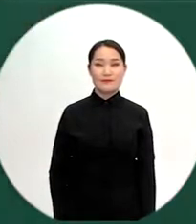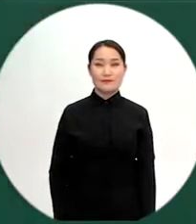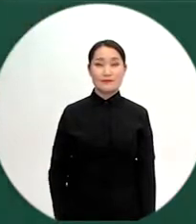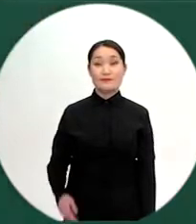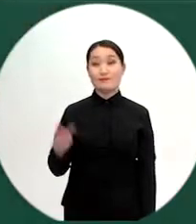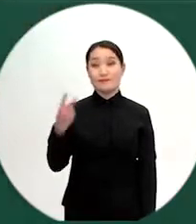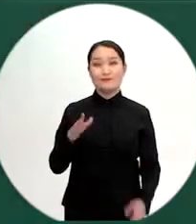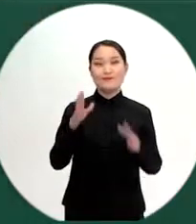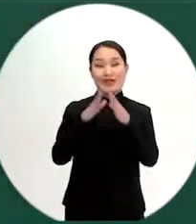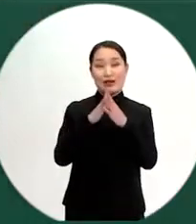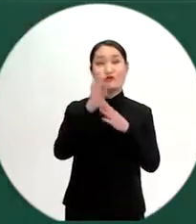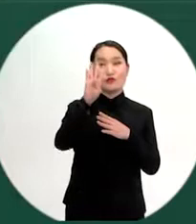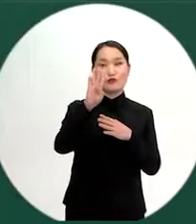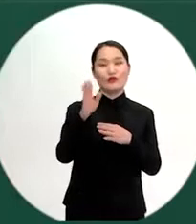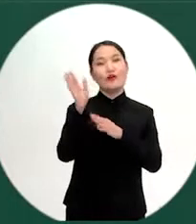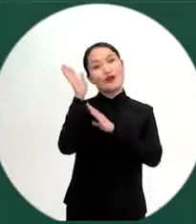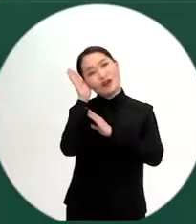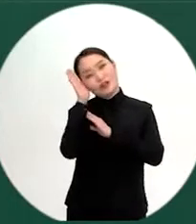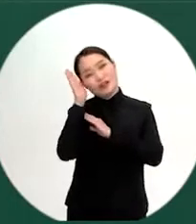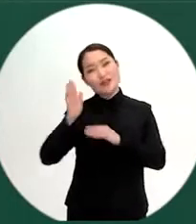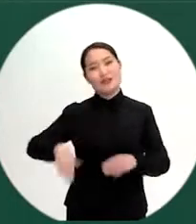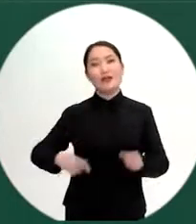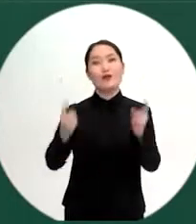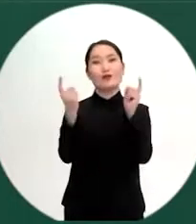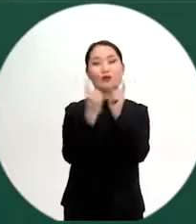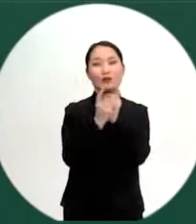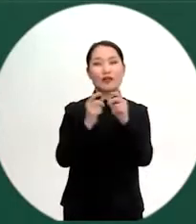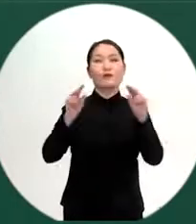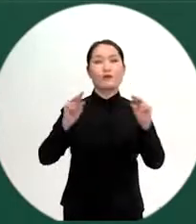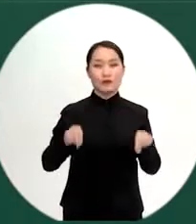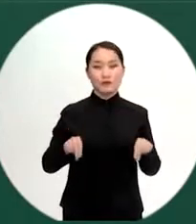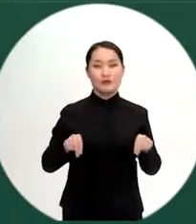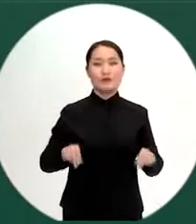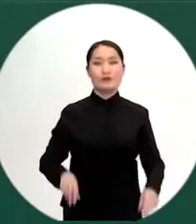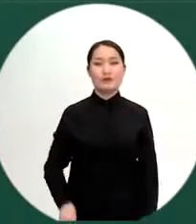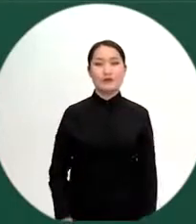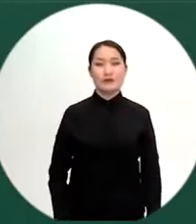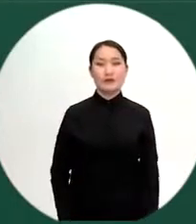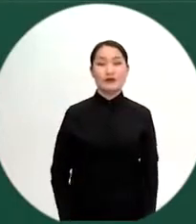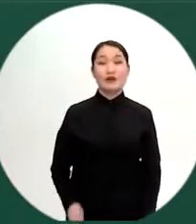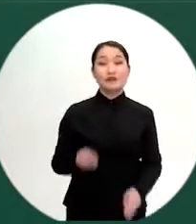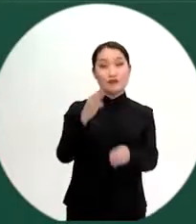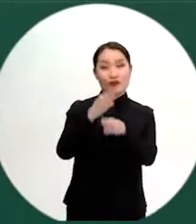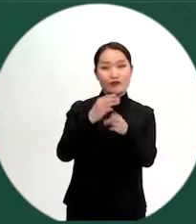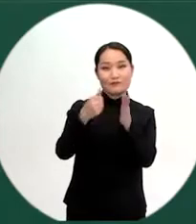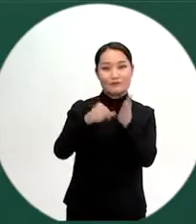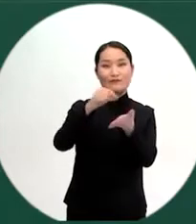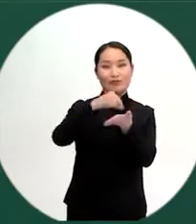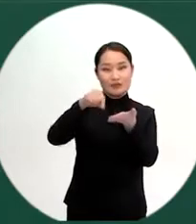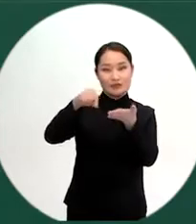Тэд 14 хоногийн дараа уулзахаар болжээ. Бодлтыг дэвтэр дээрээ бичиж аваарай.